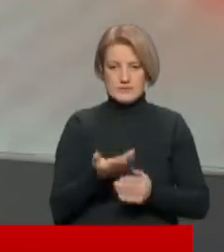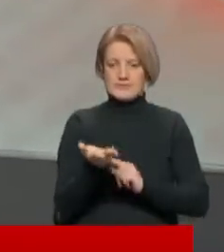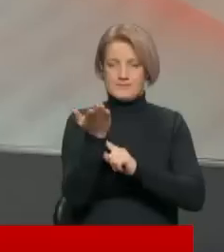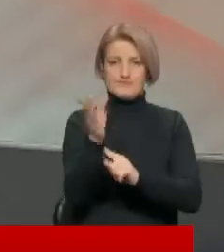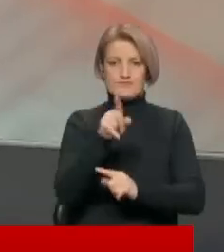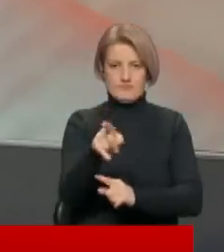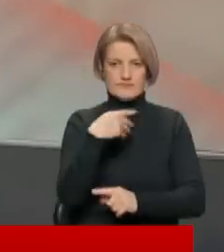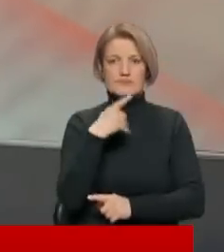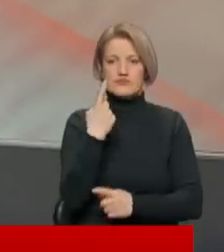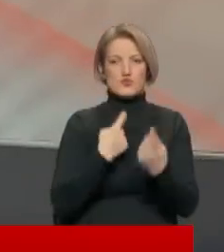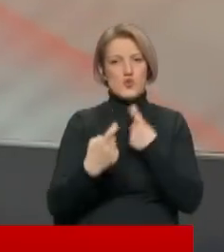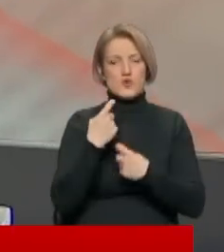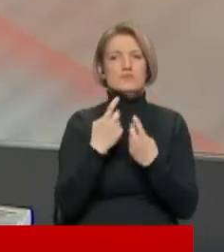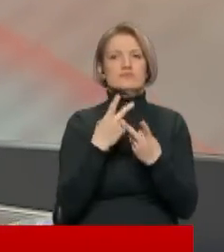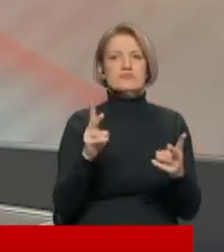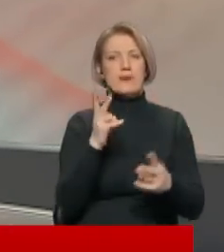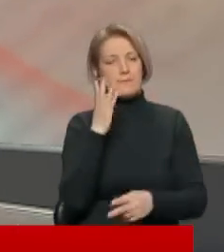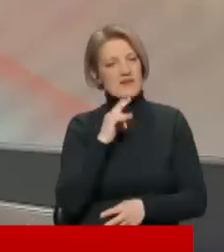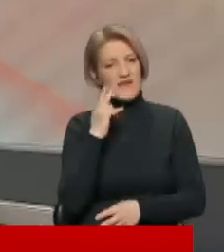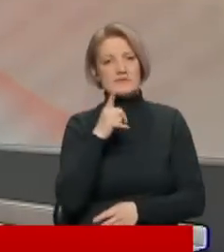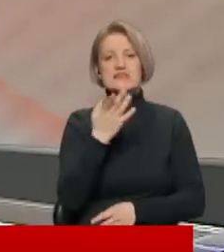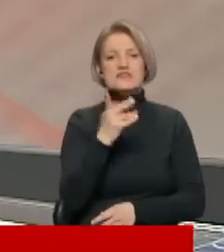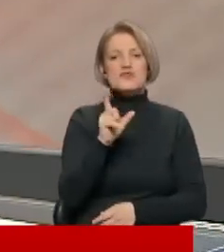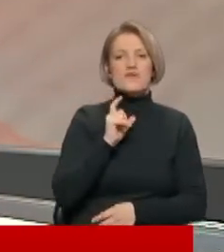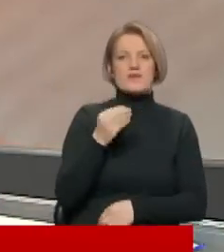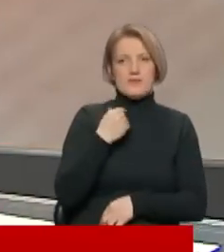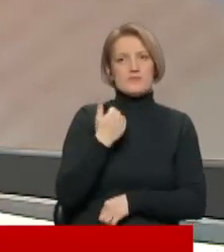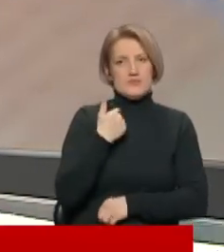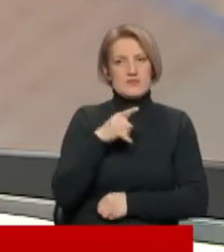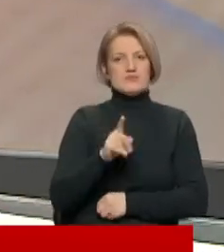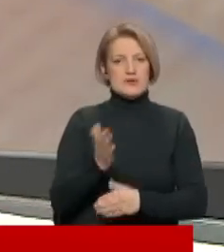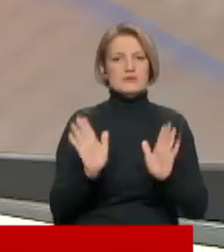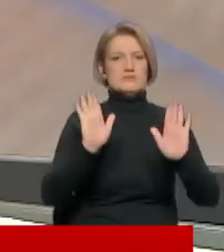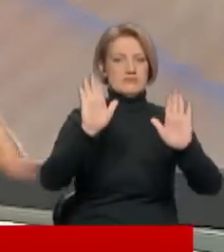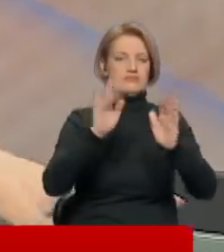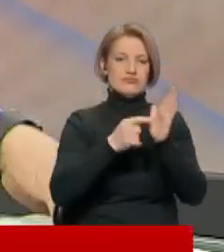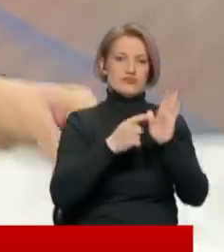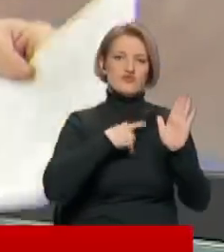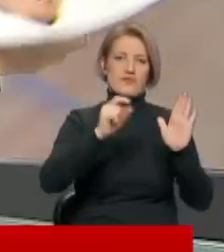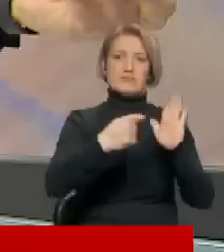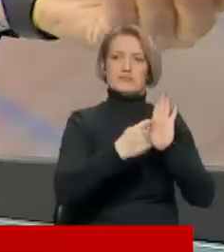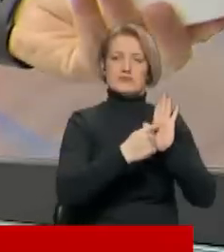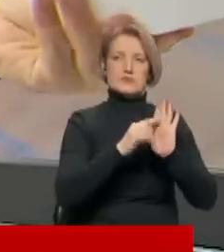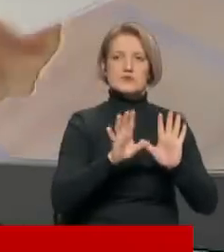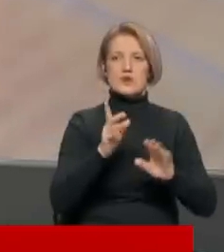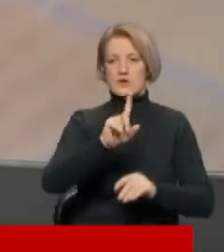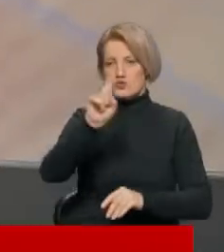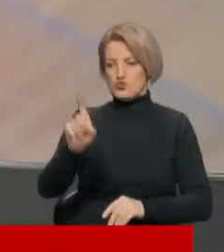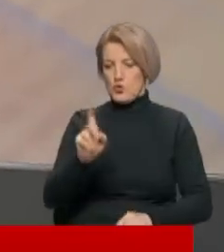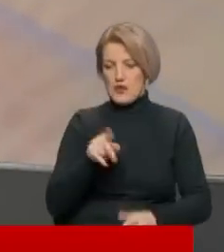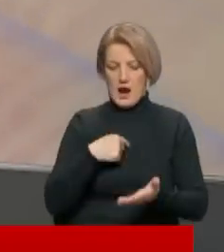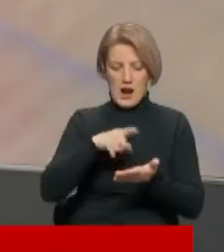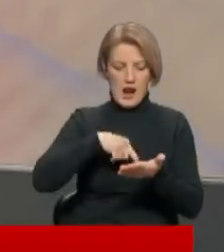Siz bu soruları soracaksınız Peki efendim siz hangi yanıtları vereceksiniz ve biz de bu yanıtları vereceğiz Buyurun sorular sizin